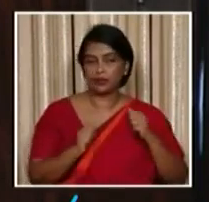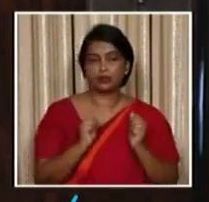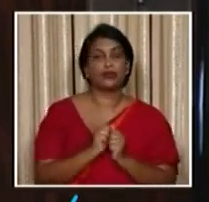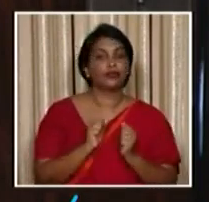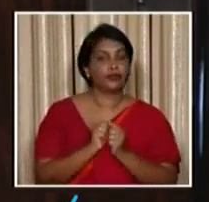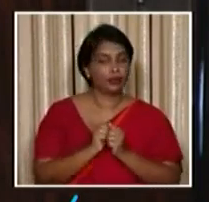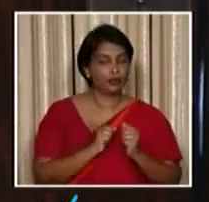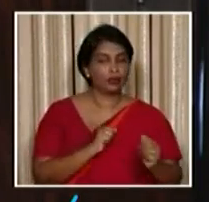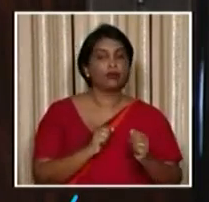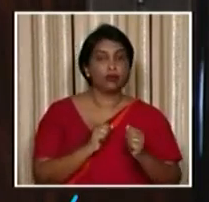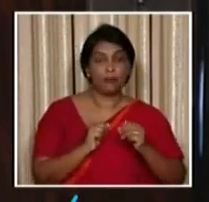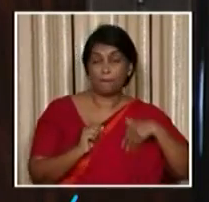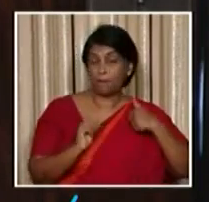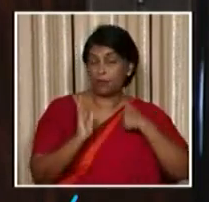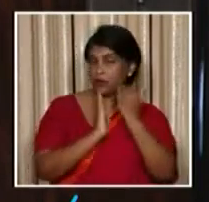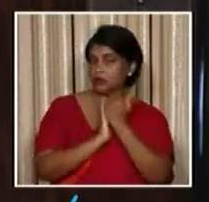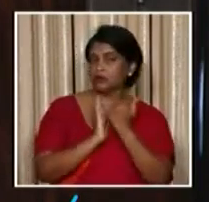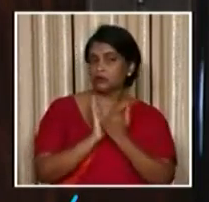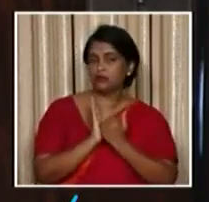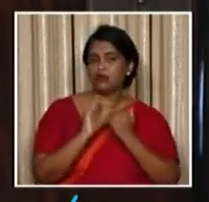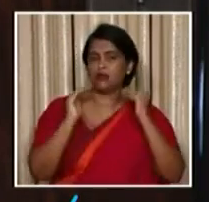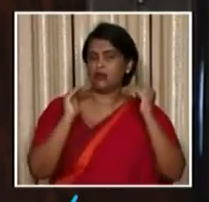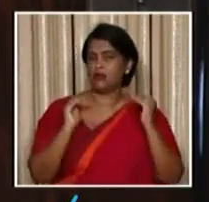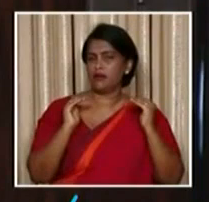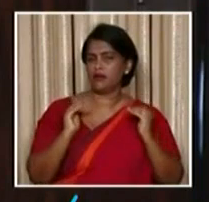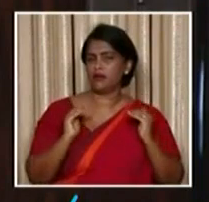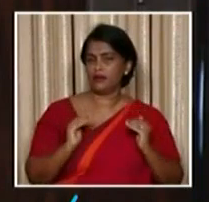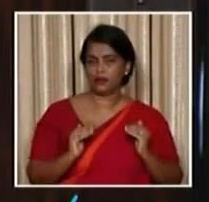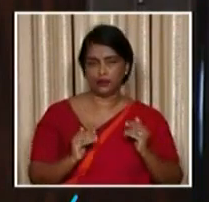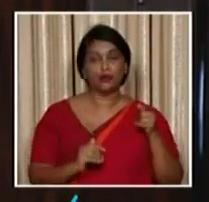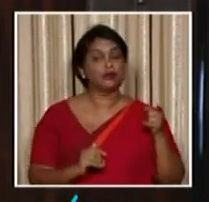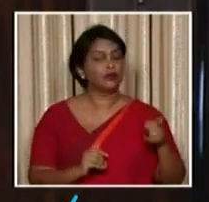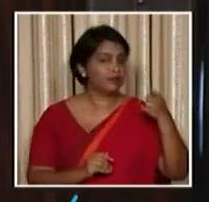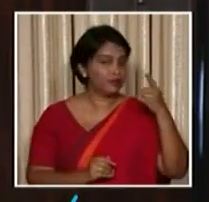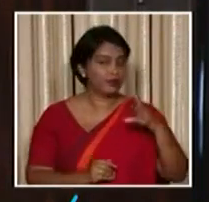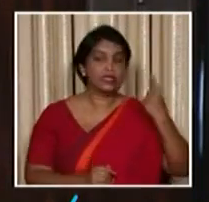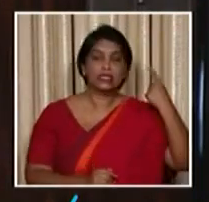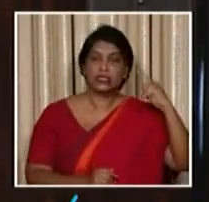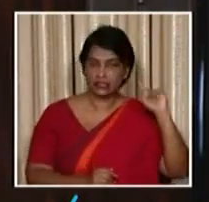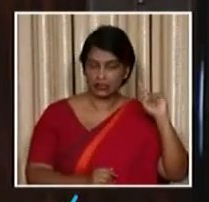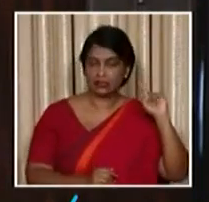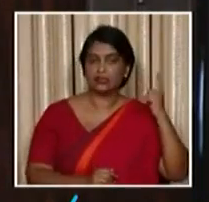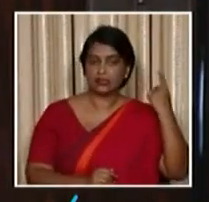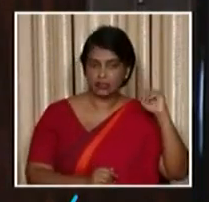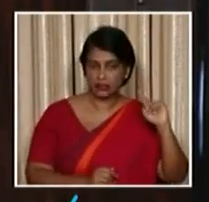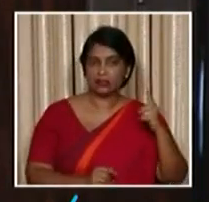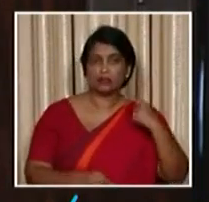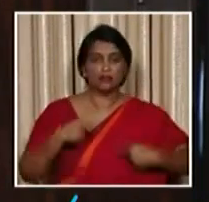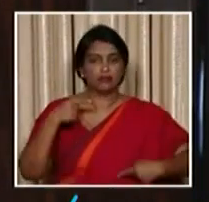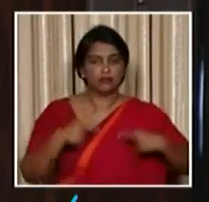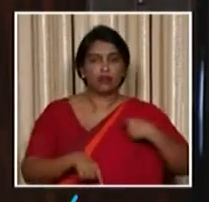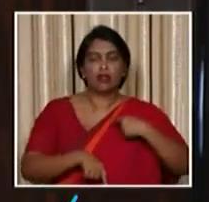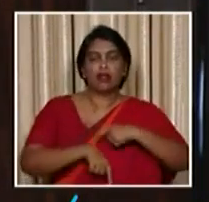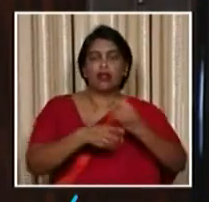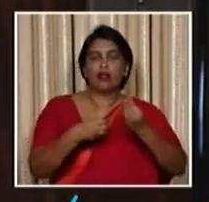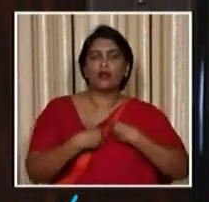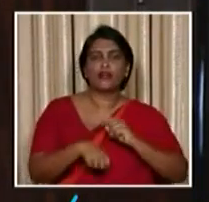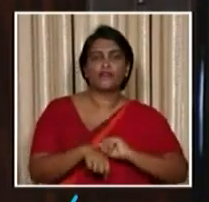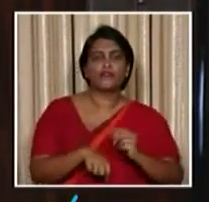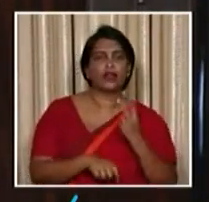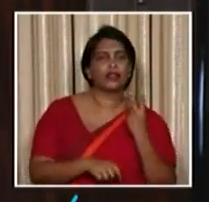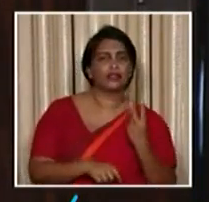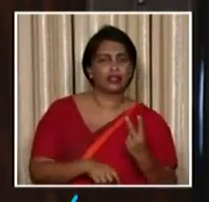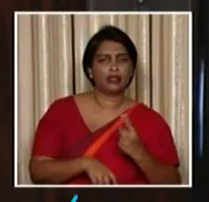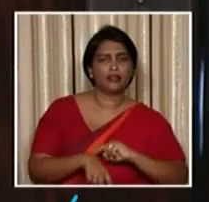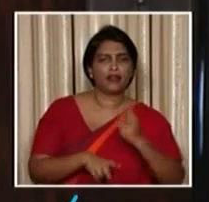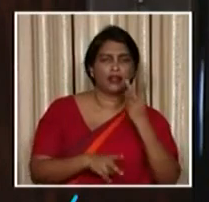එන කොම්පෝනන්ට් එක අඩු වෙලා තියෙනවා ඒක නිසා දැන් ඊයේ අපේ ඩිබේට් එකේ මටත් හම්බුනේ විනාඩි 2යි මගේ